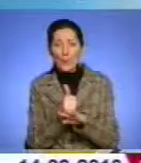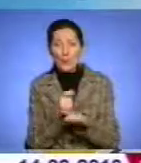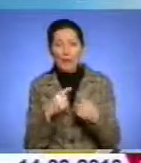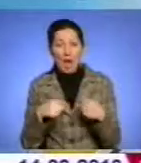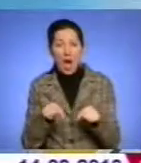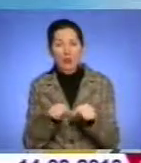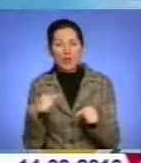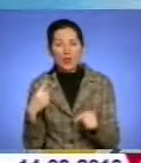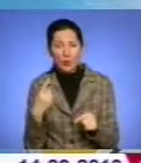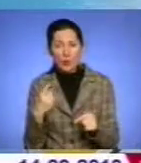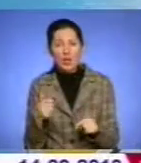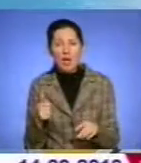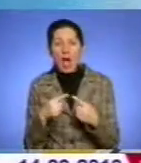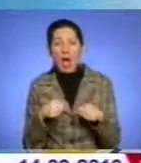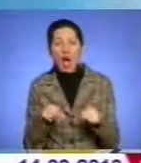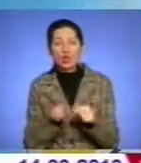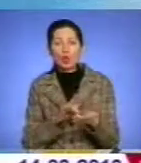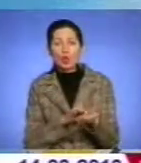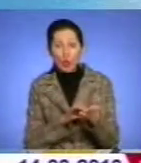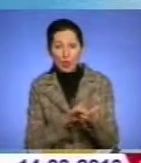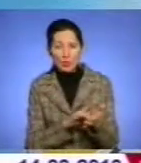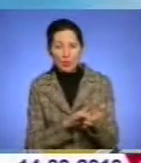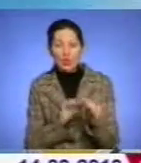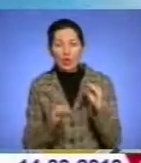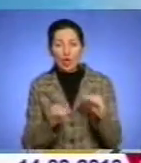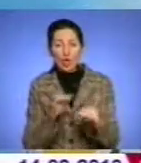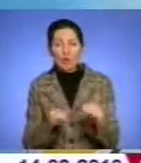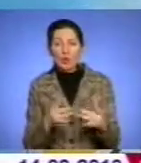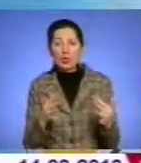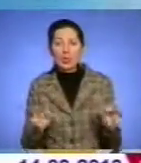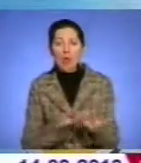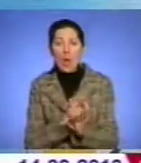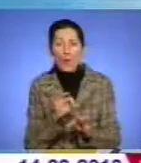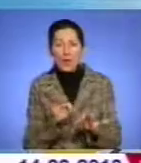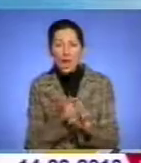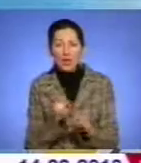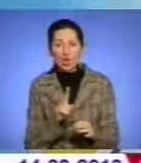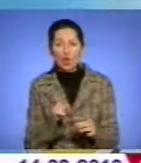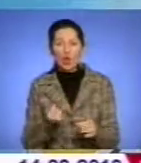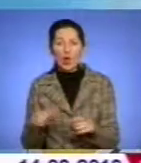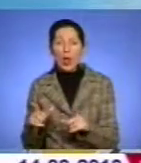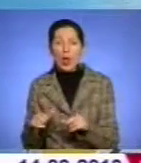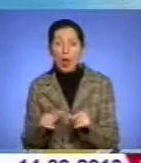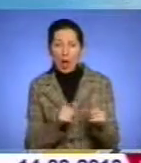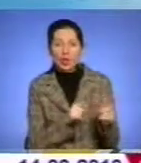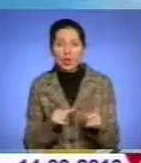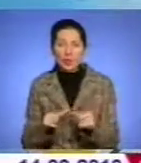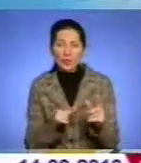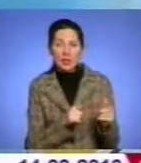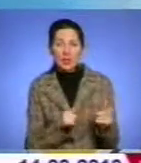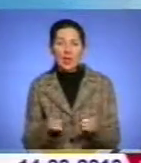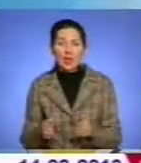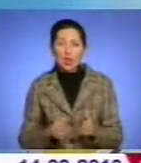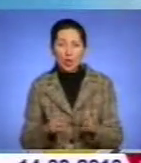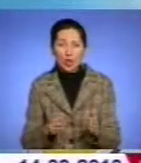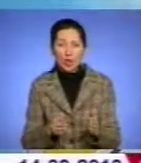області, галузь туризму. От, розроблено певні проекти щодо під'їзних шляхів. Відповідно, я